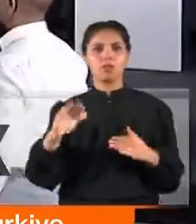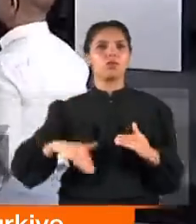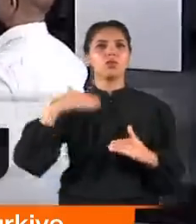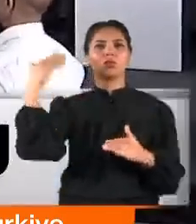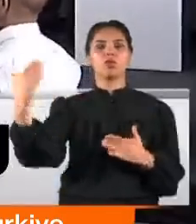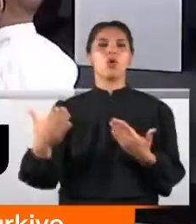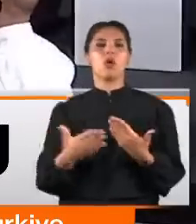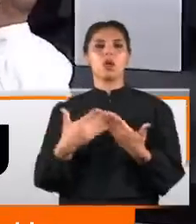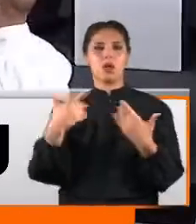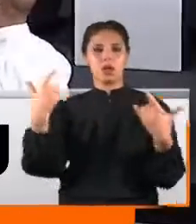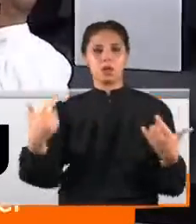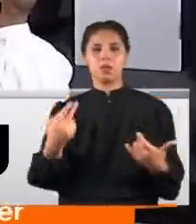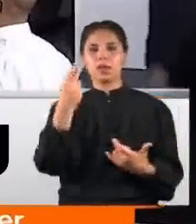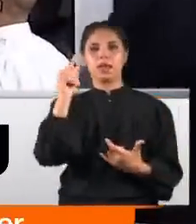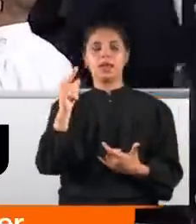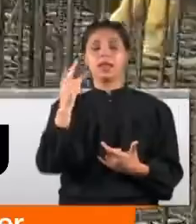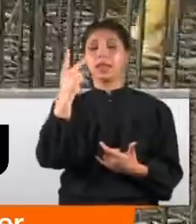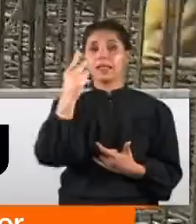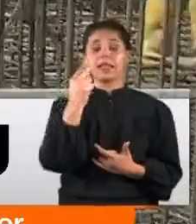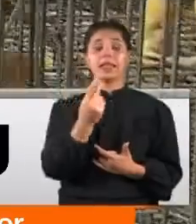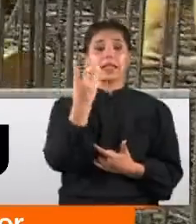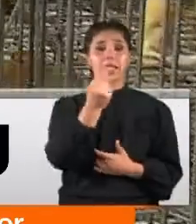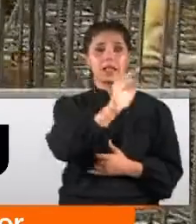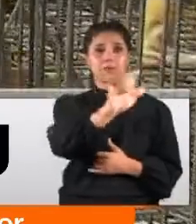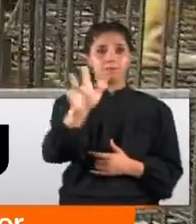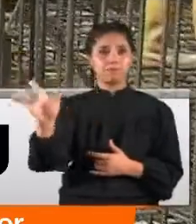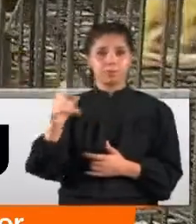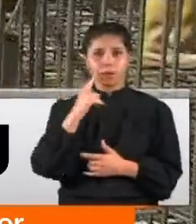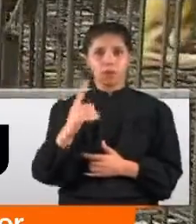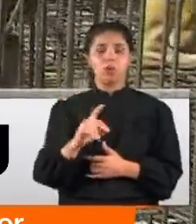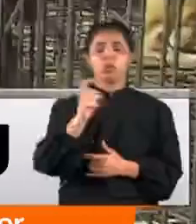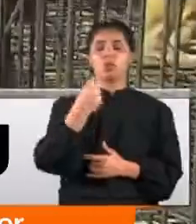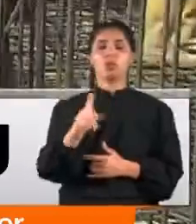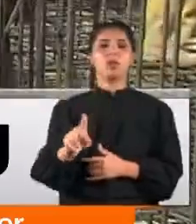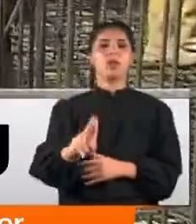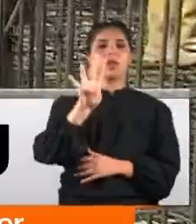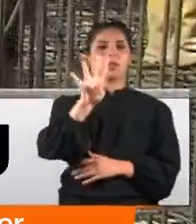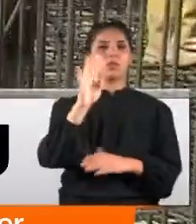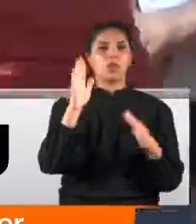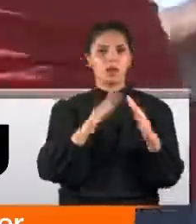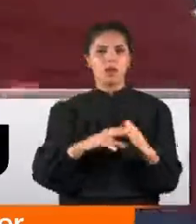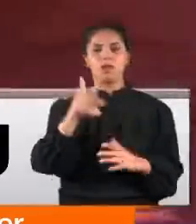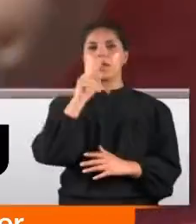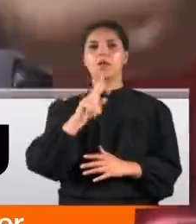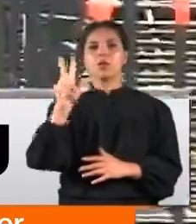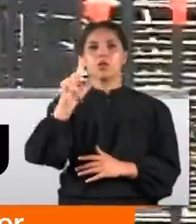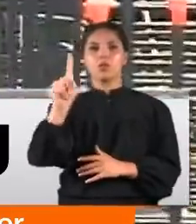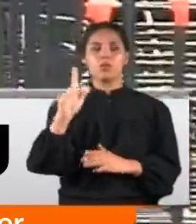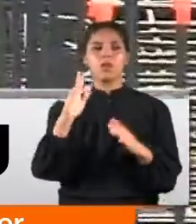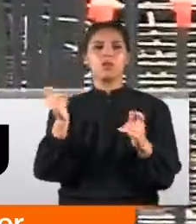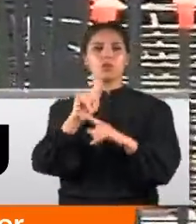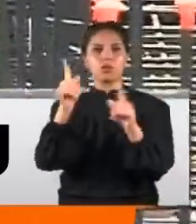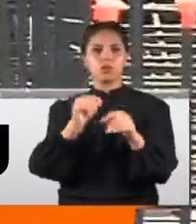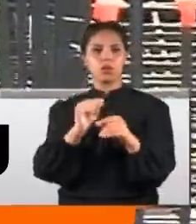sıra Kahramanmaraş'ta 7 noktada yapılacak 9074 konut ve 231 iş yeri için ilk